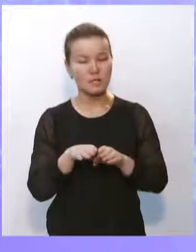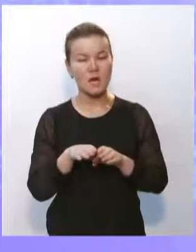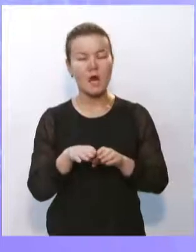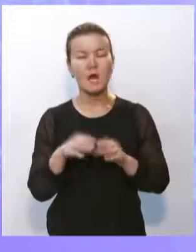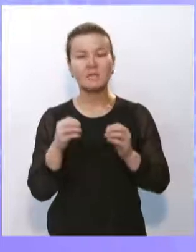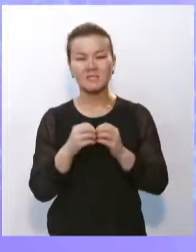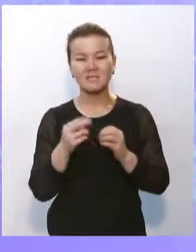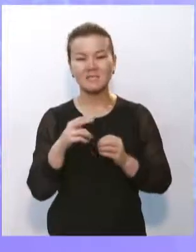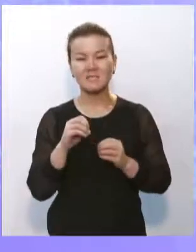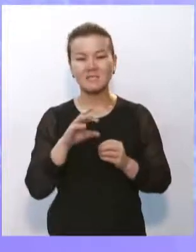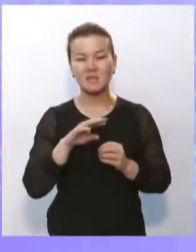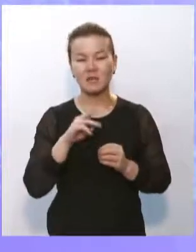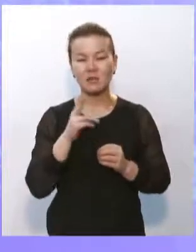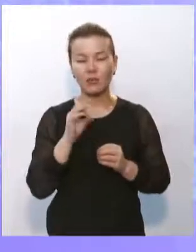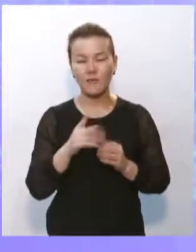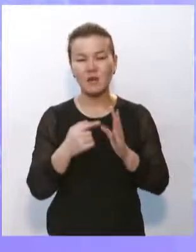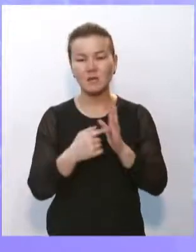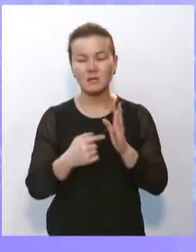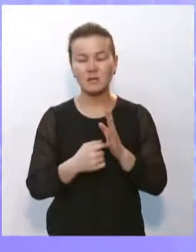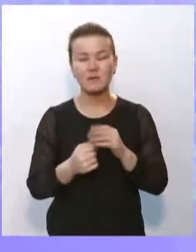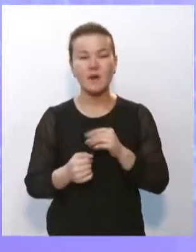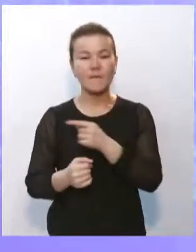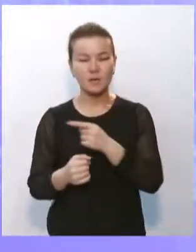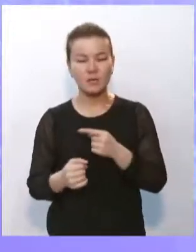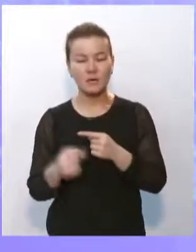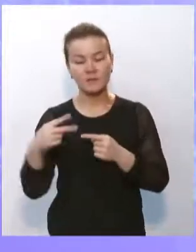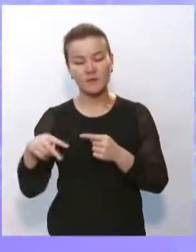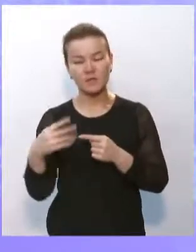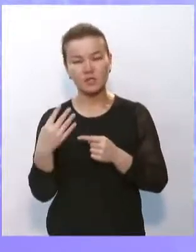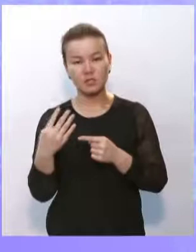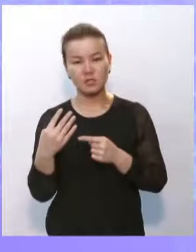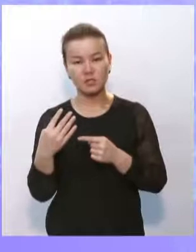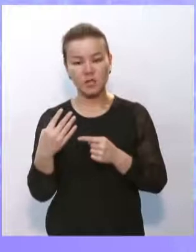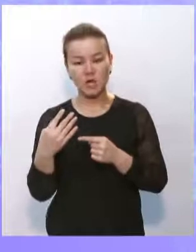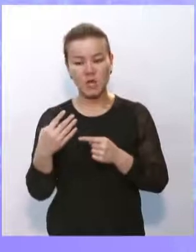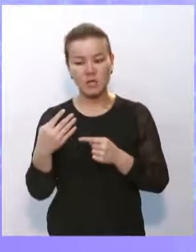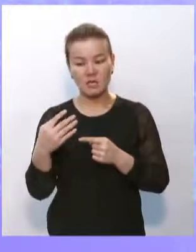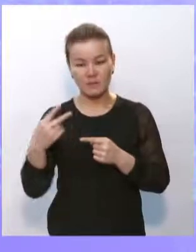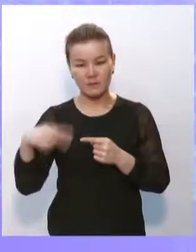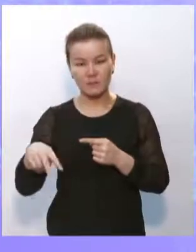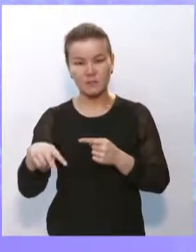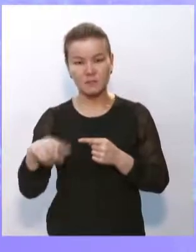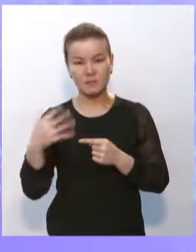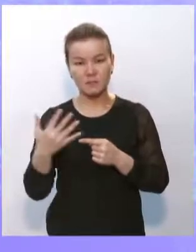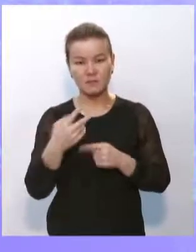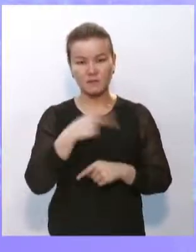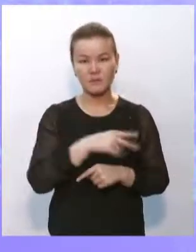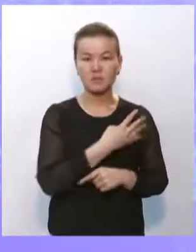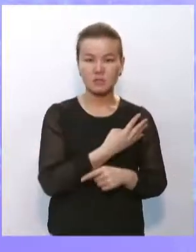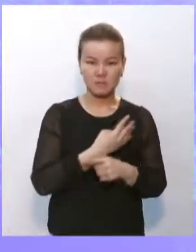разделили вычитаем 24 из 25 остаток